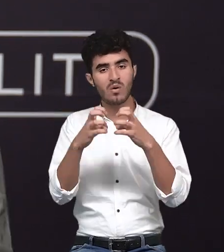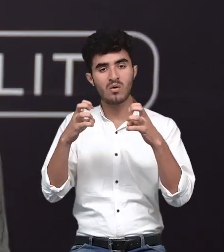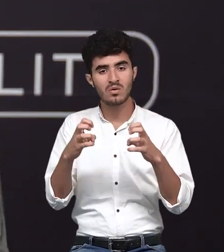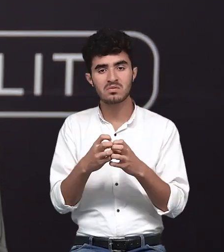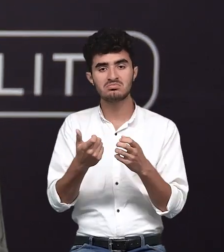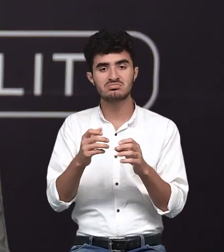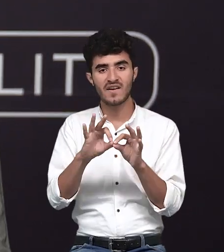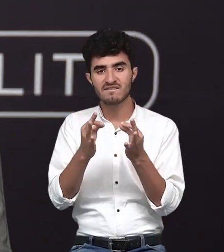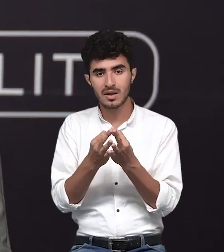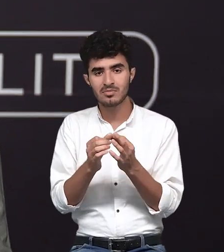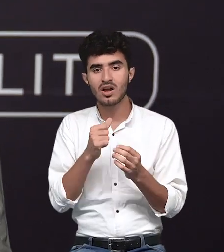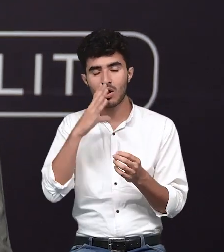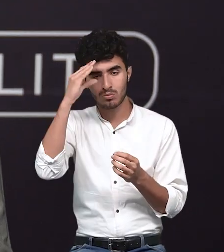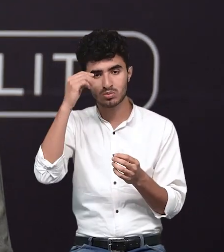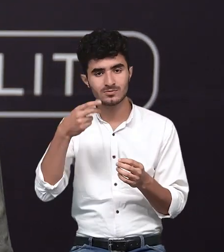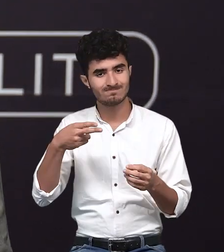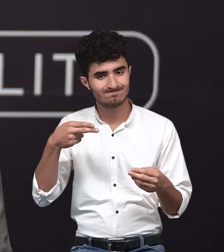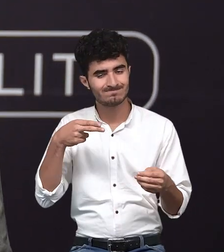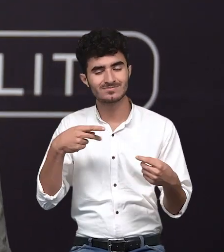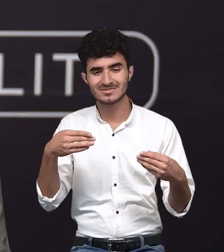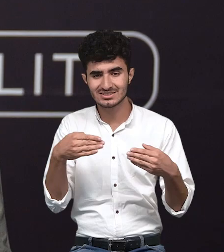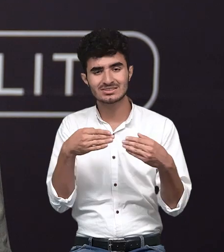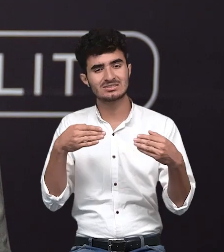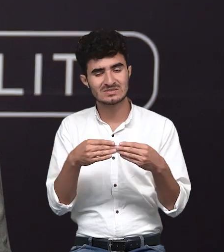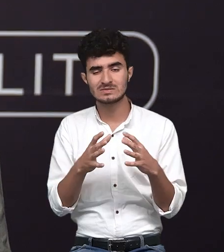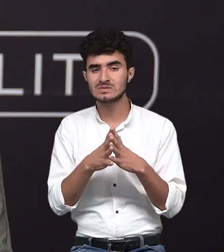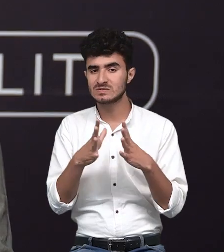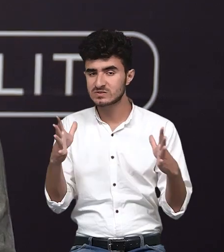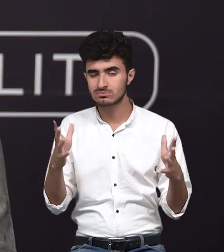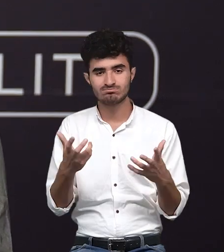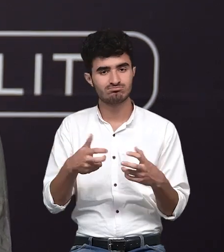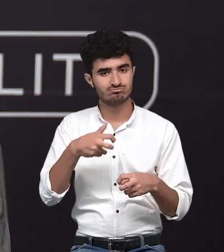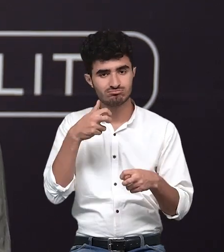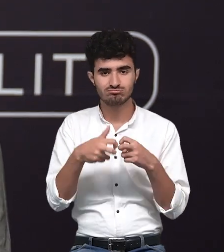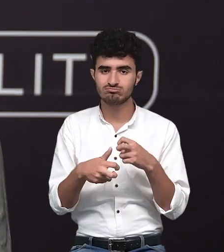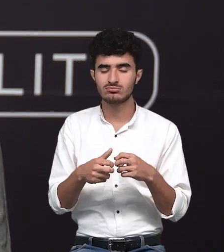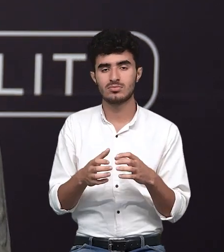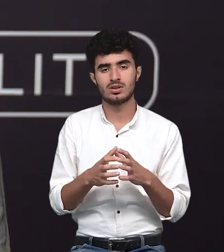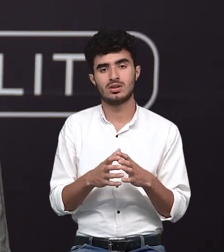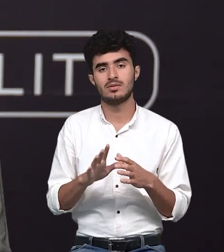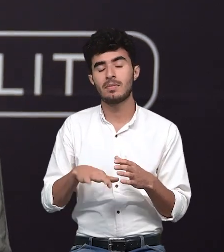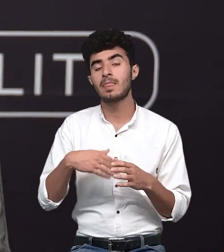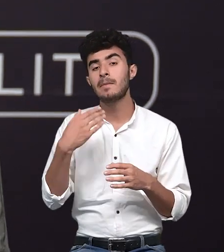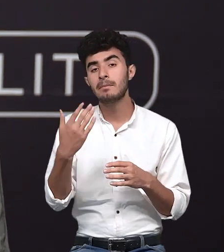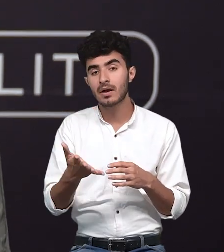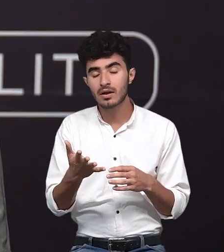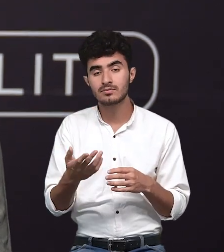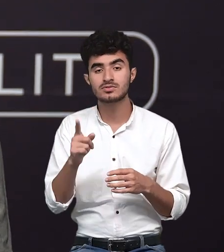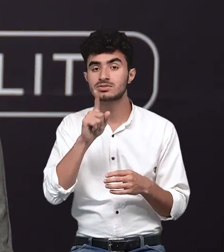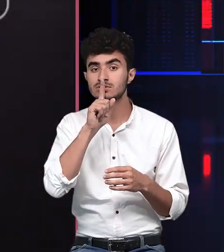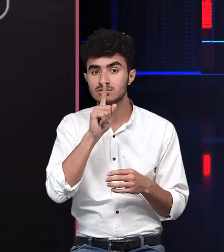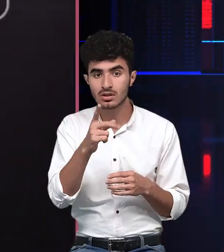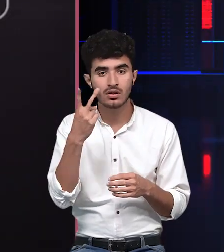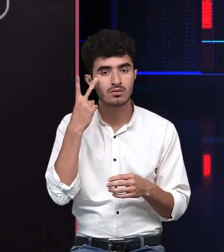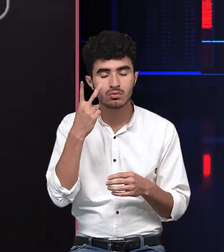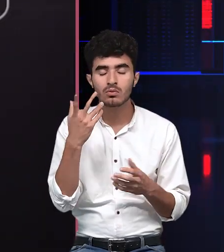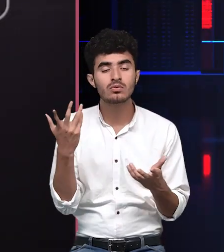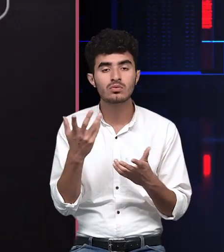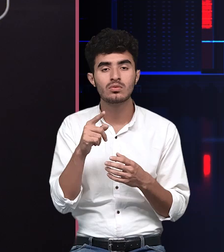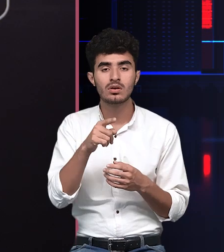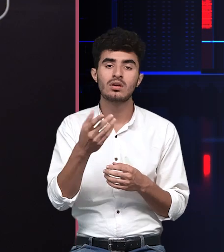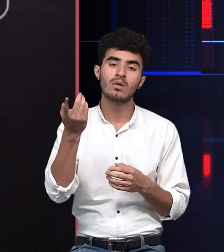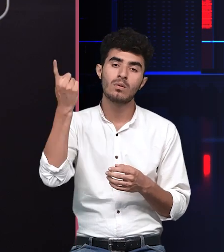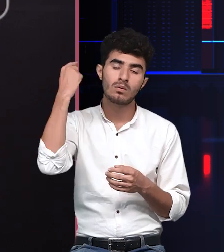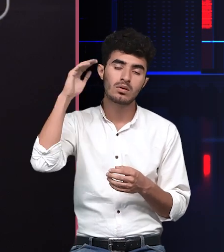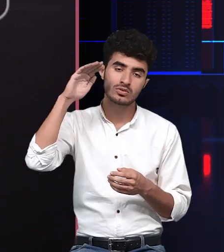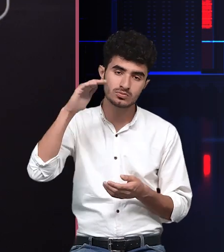کے اوپر اس کی اپنے ہسبینڈ سے بھی جھگڑا ہو گیا، بچے بھی ٹراماٹائزڈ ہو گئے۔ لیکن جب اصل میں دیکھا گیا